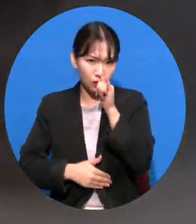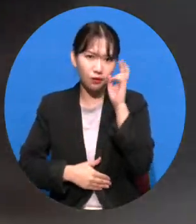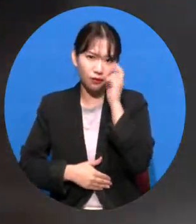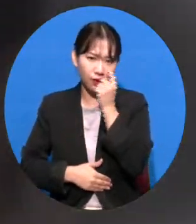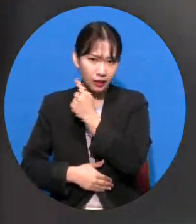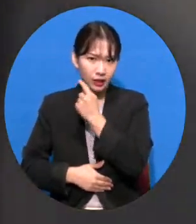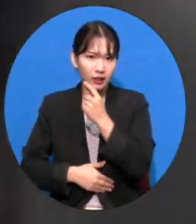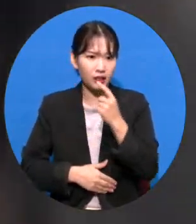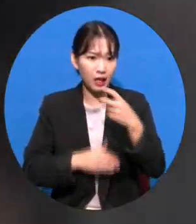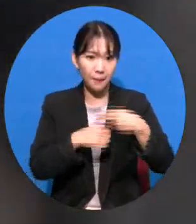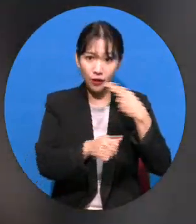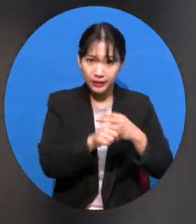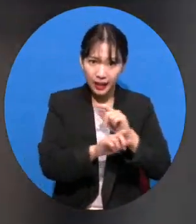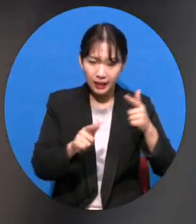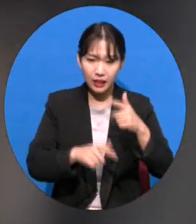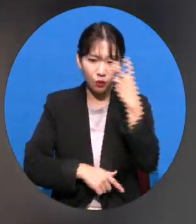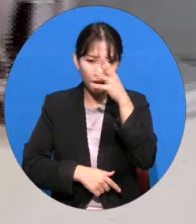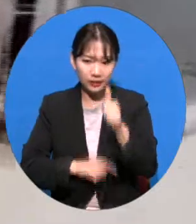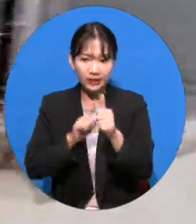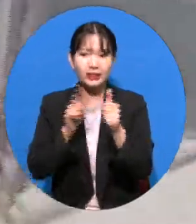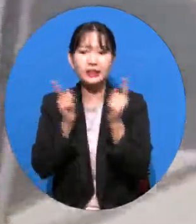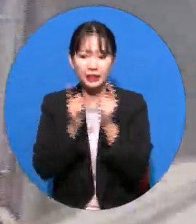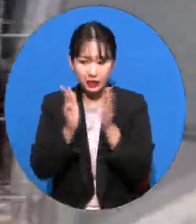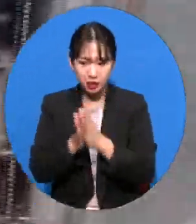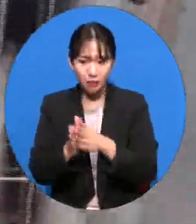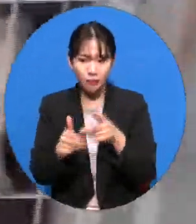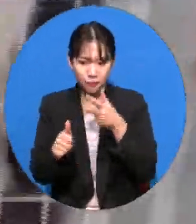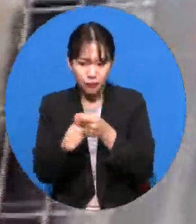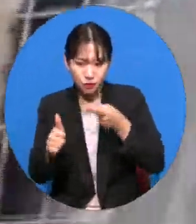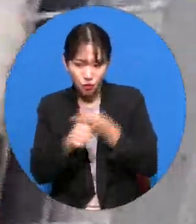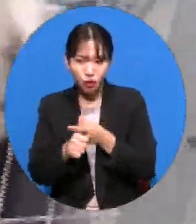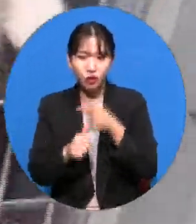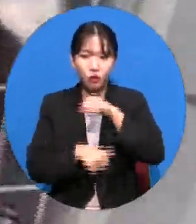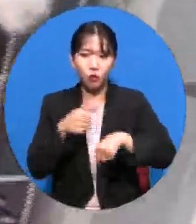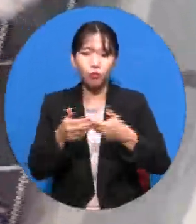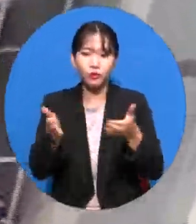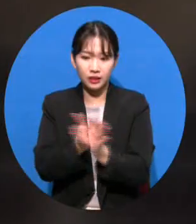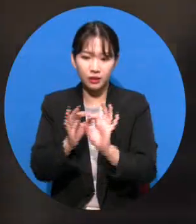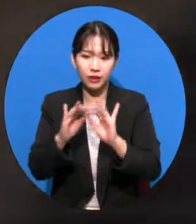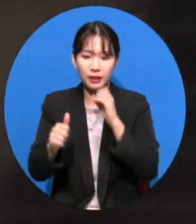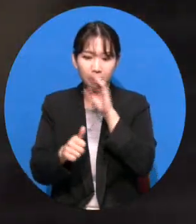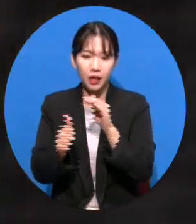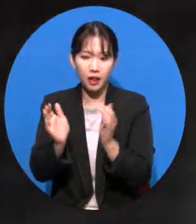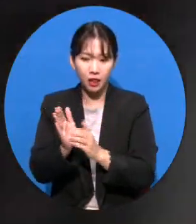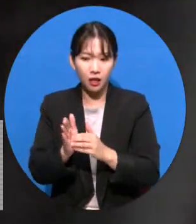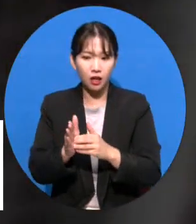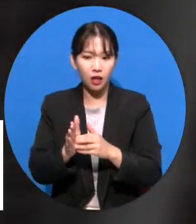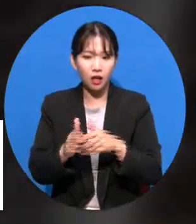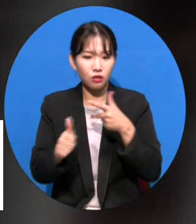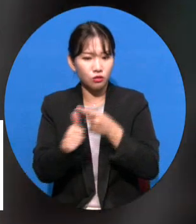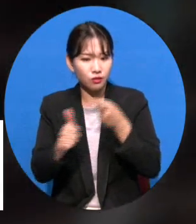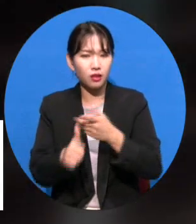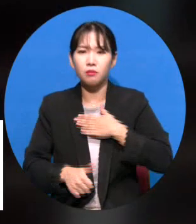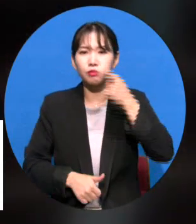아닌 관리소장 자신이 직접 안락사를 시켰다고 동물단체 관계자에게 말합니다. 안락사를 나도